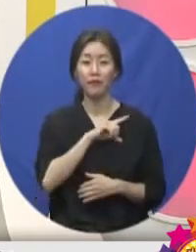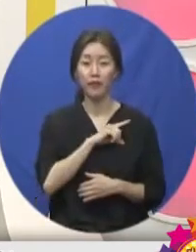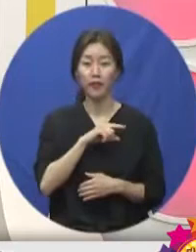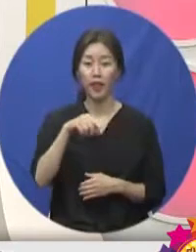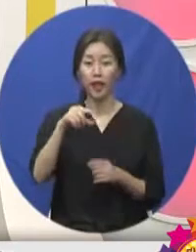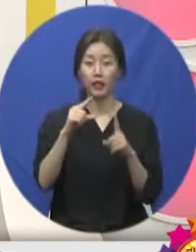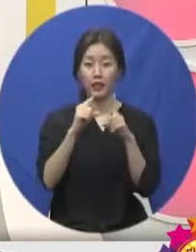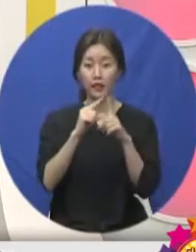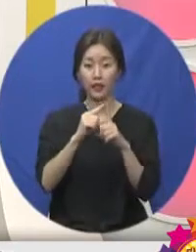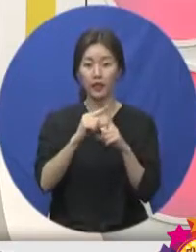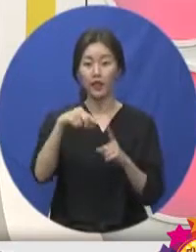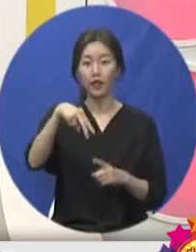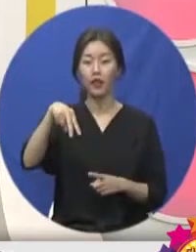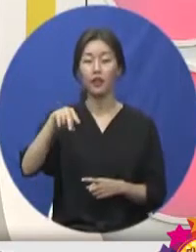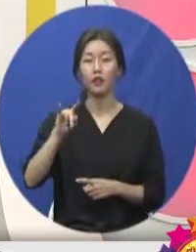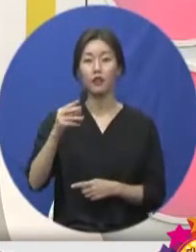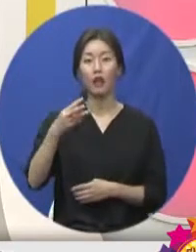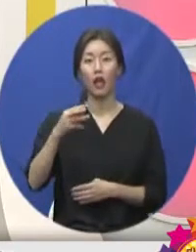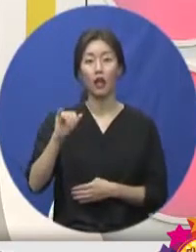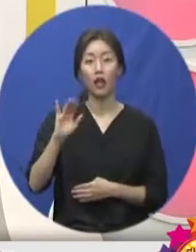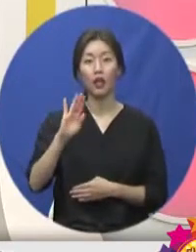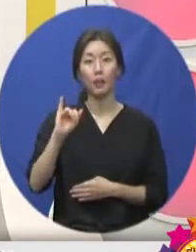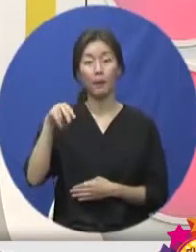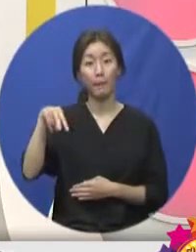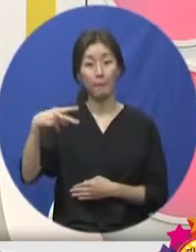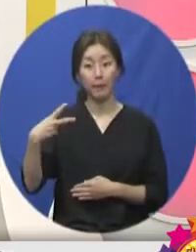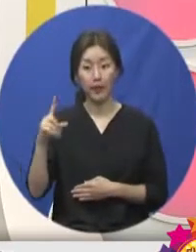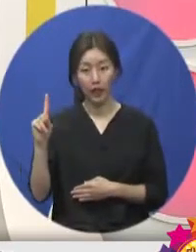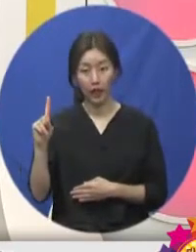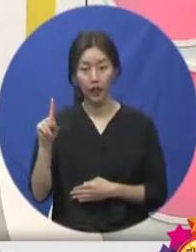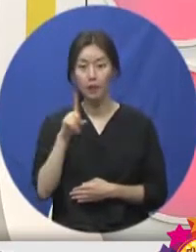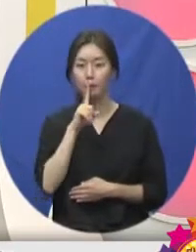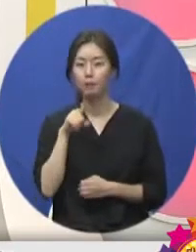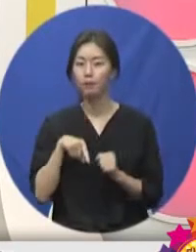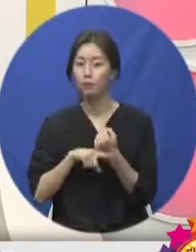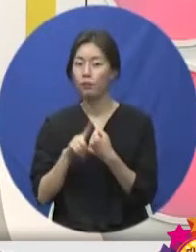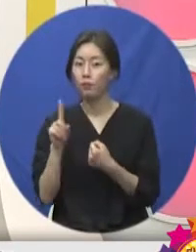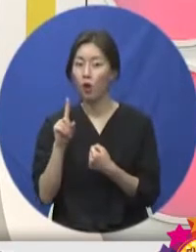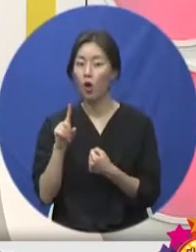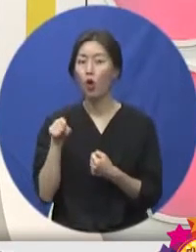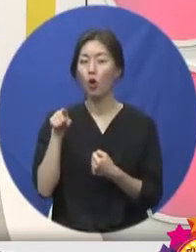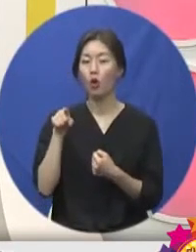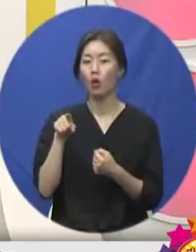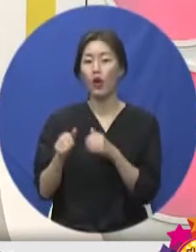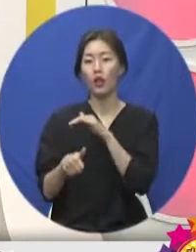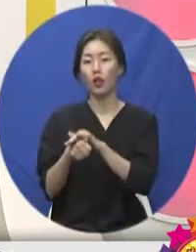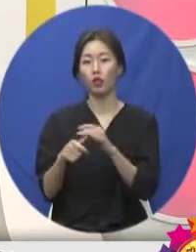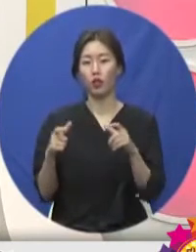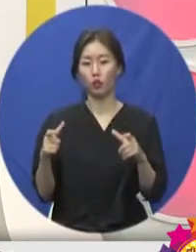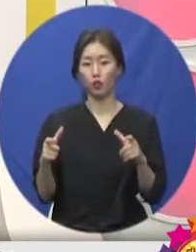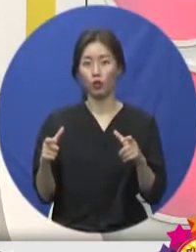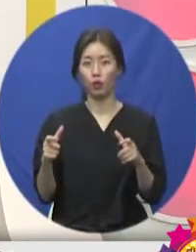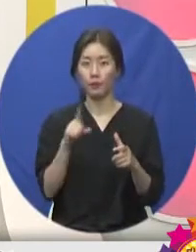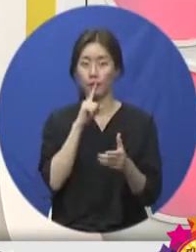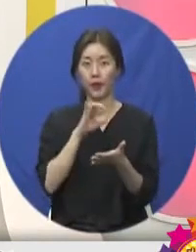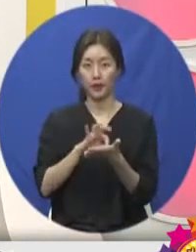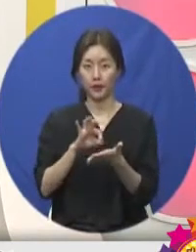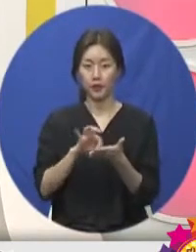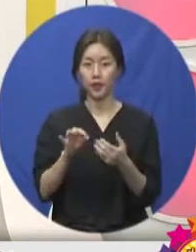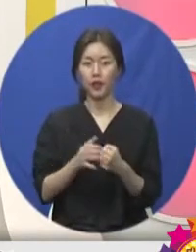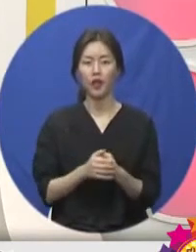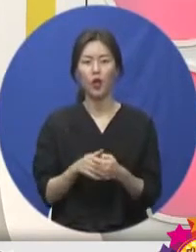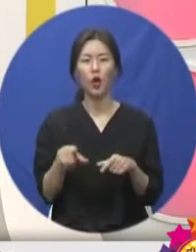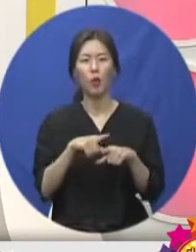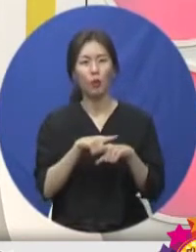오늘의 퀴즈는요. 세레피따, 세레피따는요. 네. 이것을 뜻하는 경상도 사투리라고 합니다. 네.